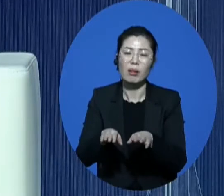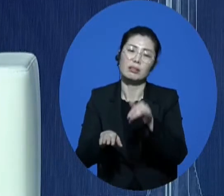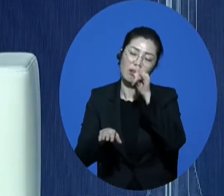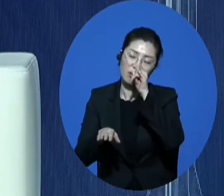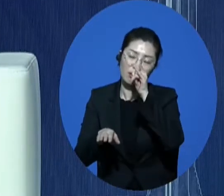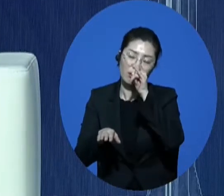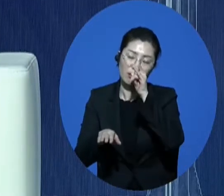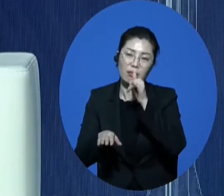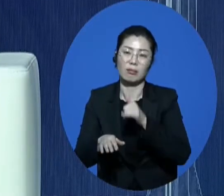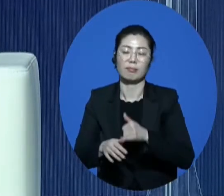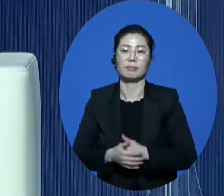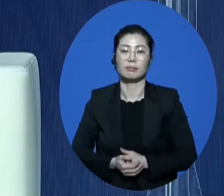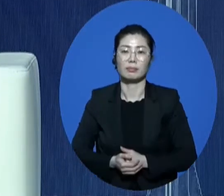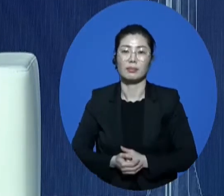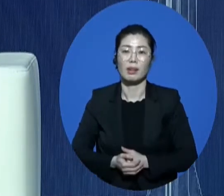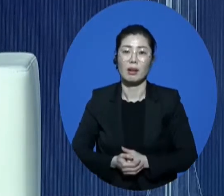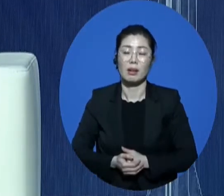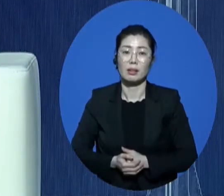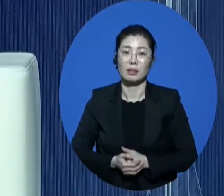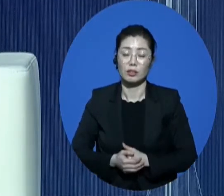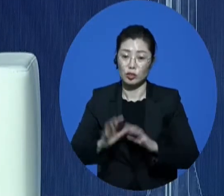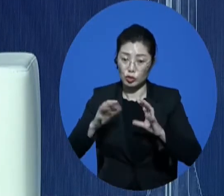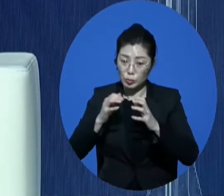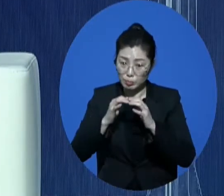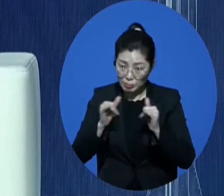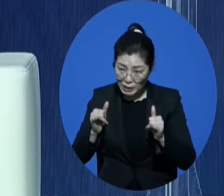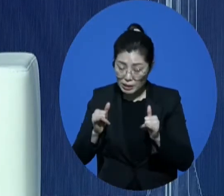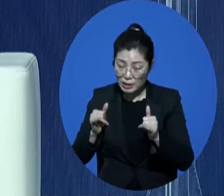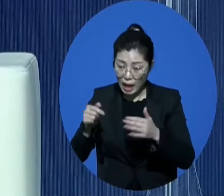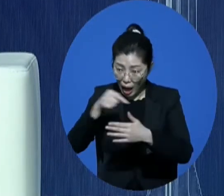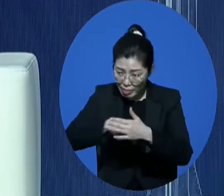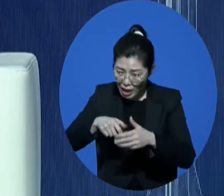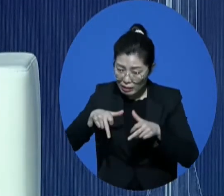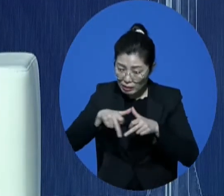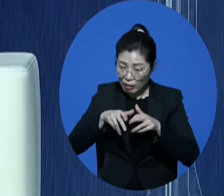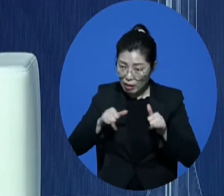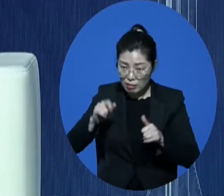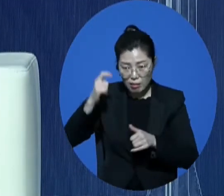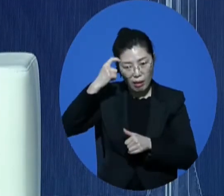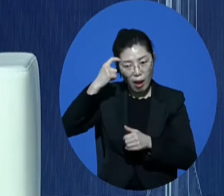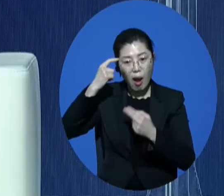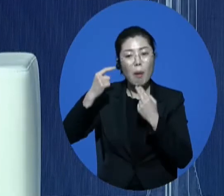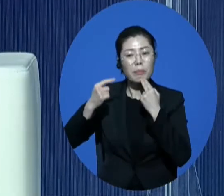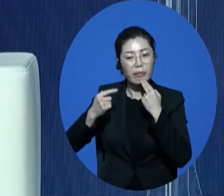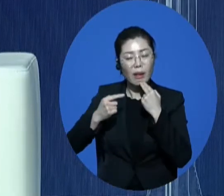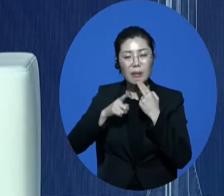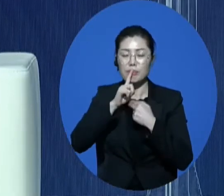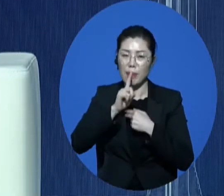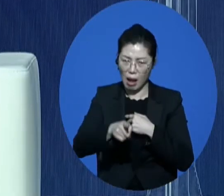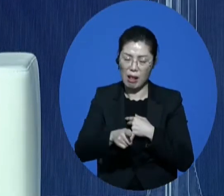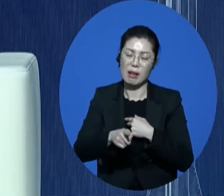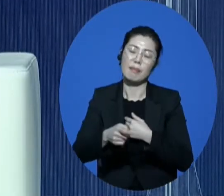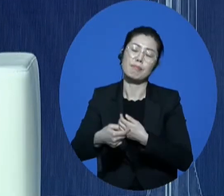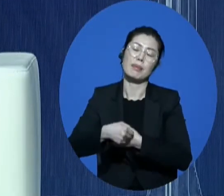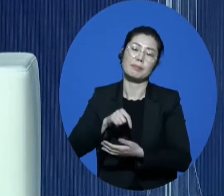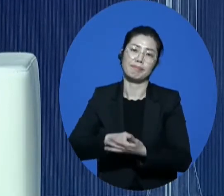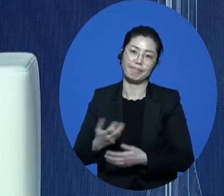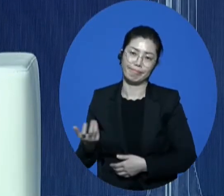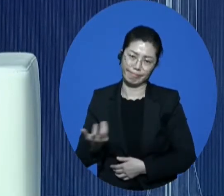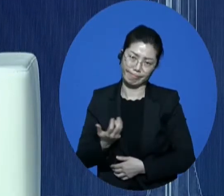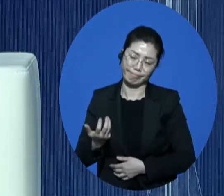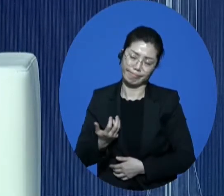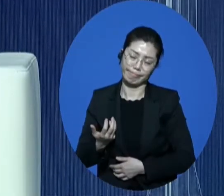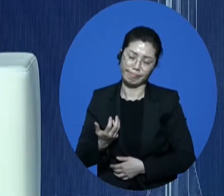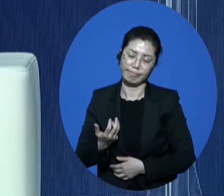국민인지. 그런데 그 국민 속에 장애인은 없었다. 라는 말씀 너무 가슴 아프게